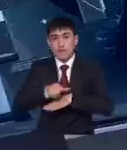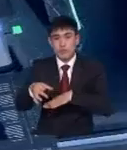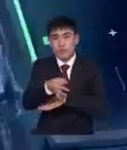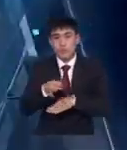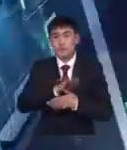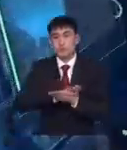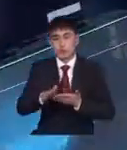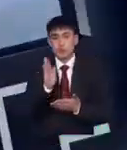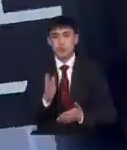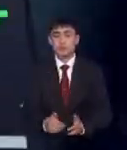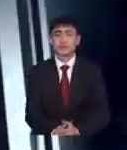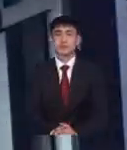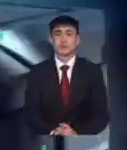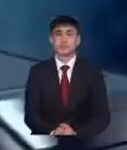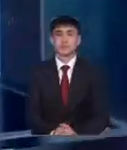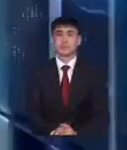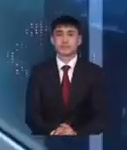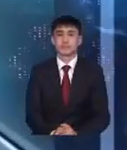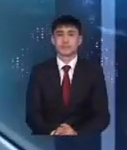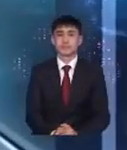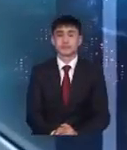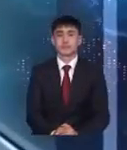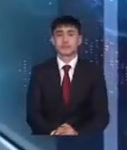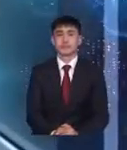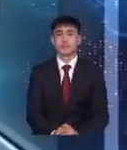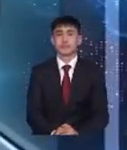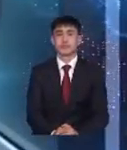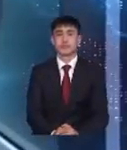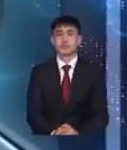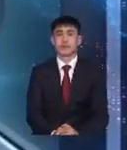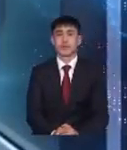водоемов. Жандос Назарбаев, Жайдарбек Нурбек, телеканал ЖТСУ, Алматинская область.